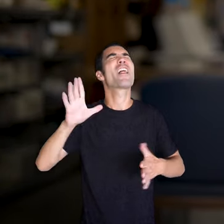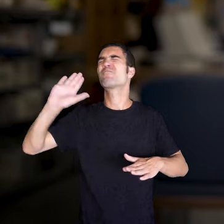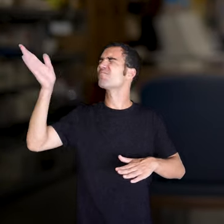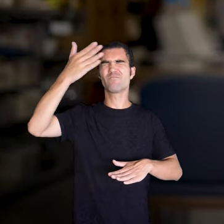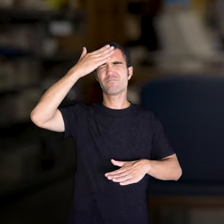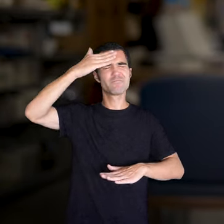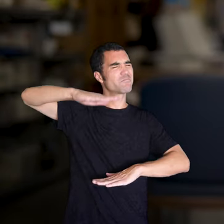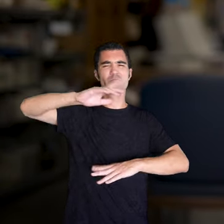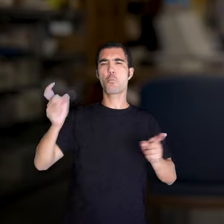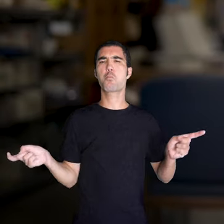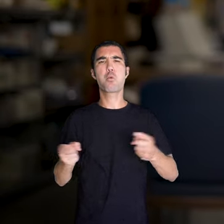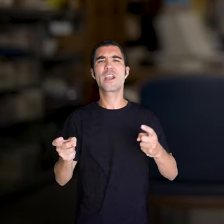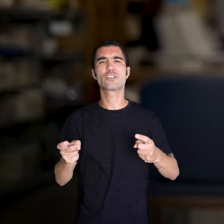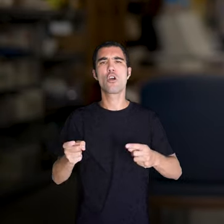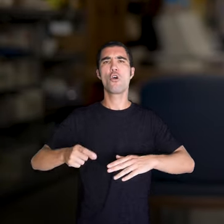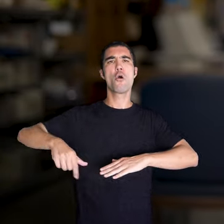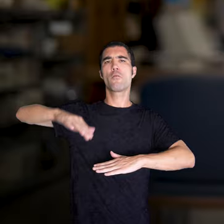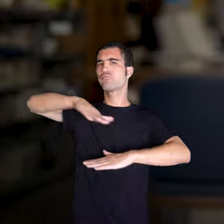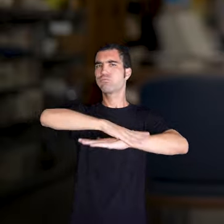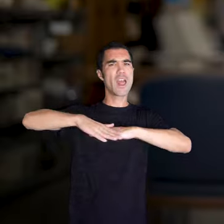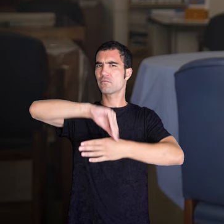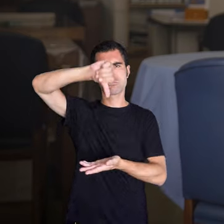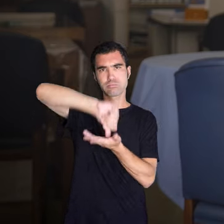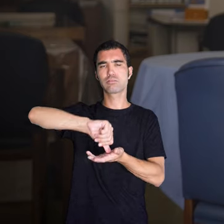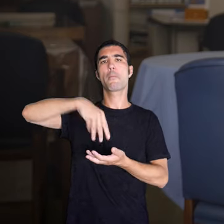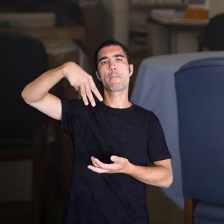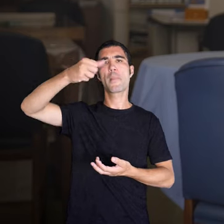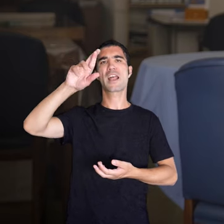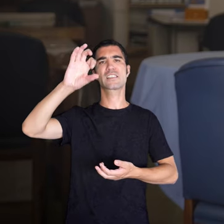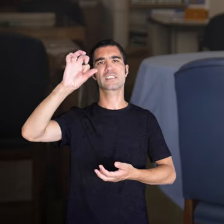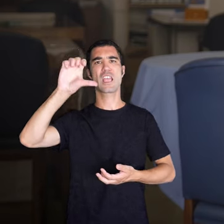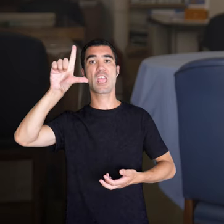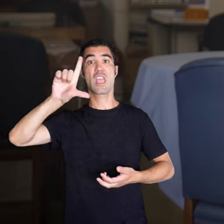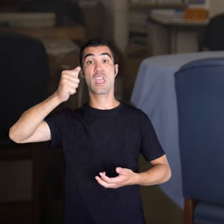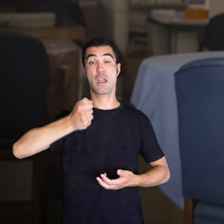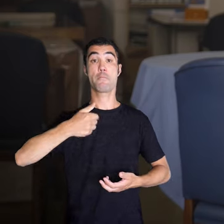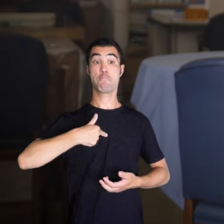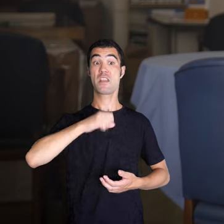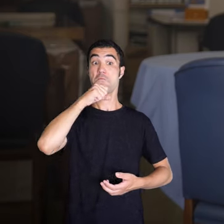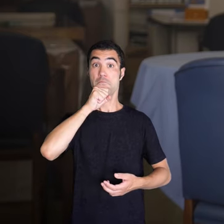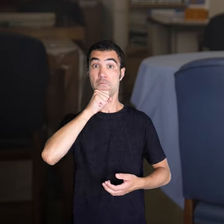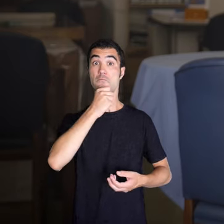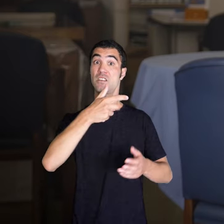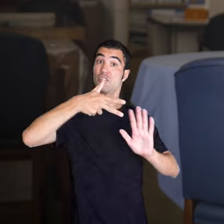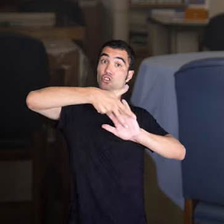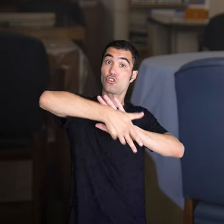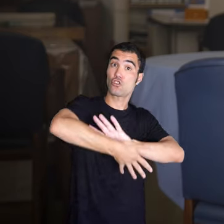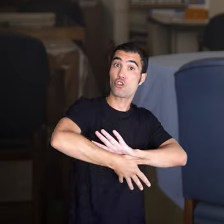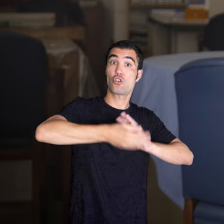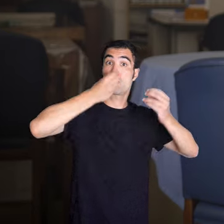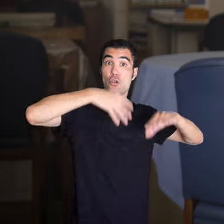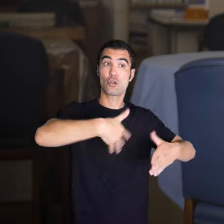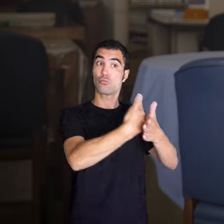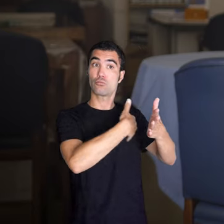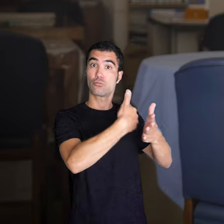base, el principal de tots, era Marsella. L'història del meu predí, jo la conec de quan va venir aquí,